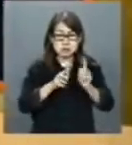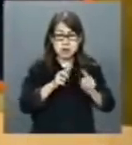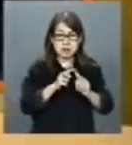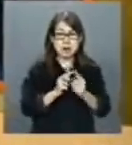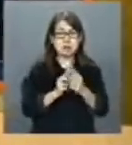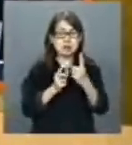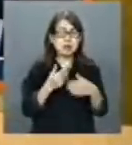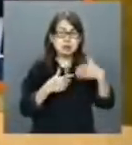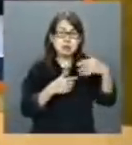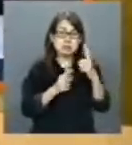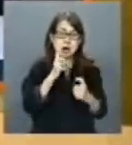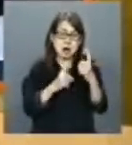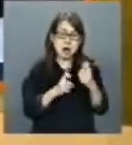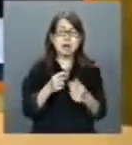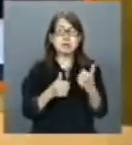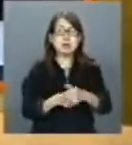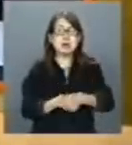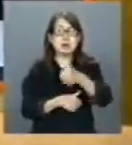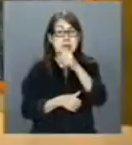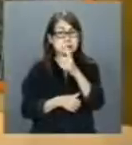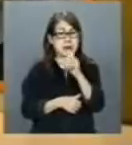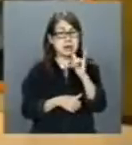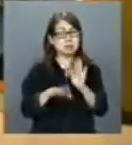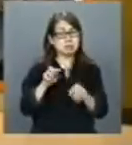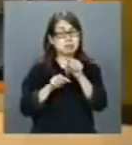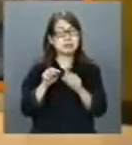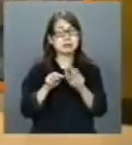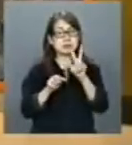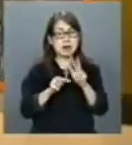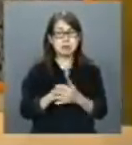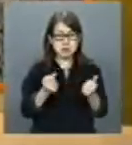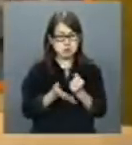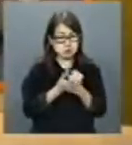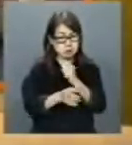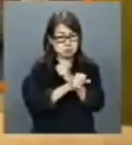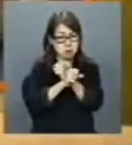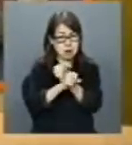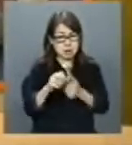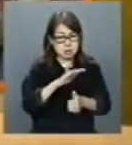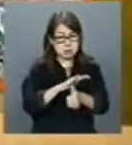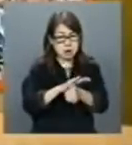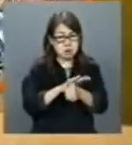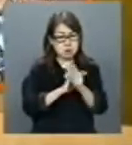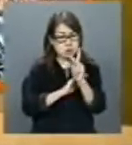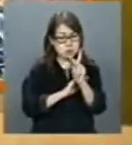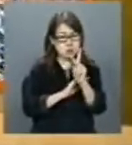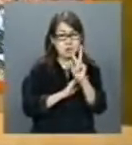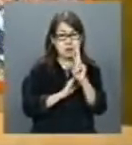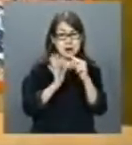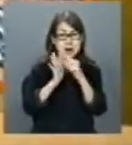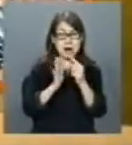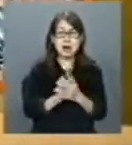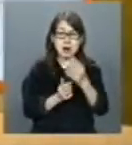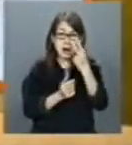ละ 1-3 เท่านั้นนะครับและหลังจากที่พวกเขารวมตัวกันอนุรักษ์เต่ากระมันมีความเปลี่ยนแปลงอะไรบ้างติดตามกับคุณขวัญ